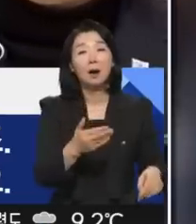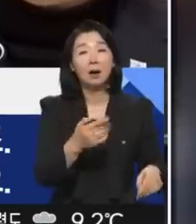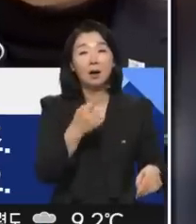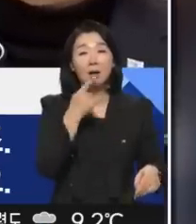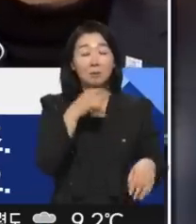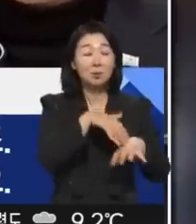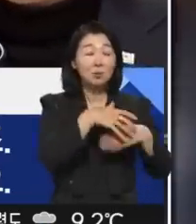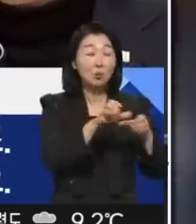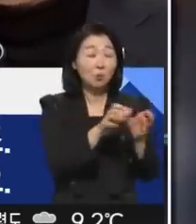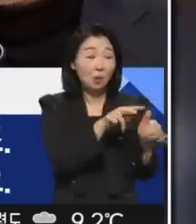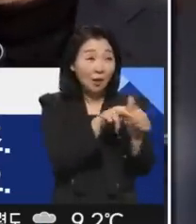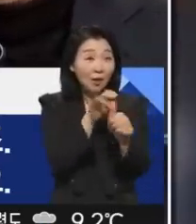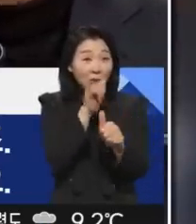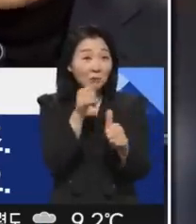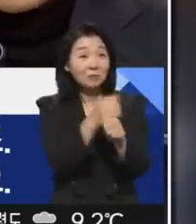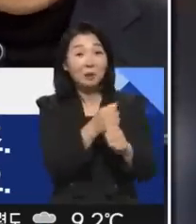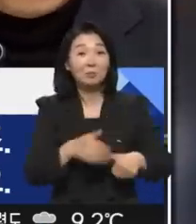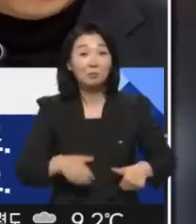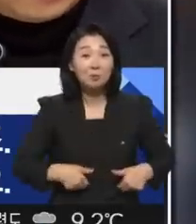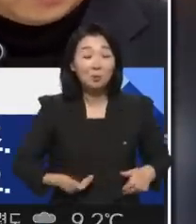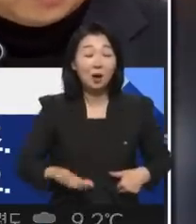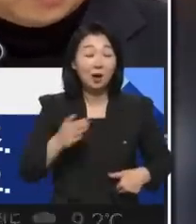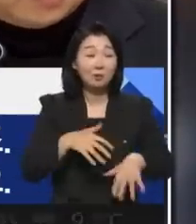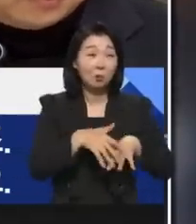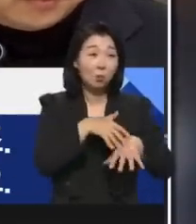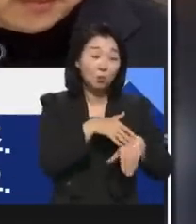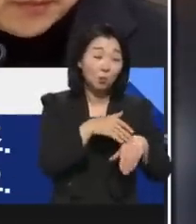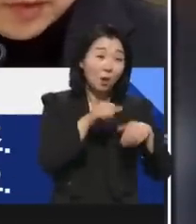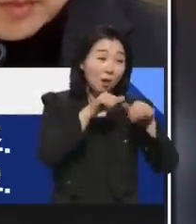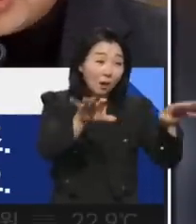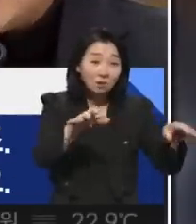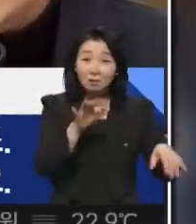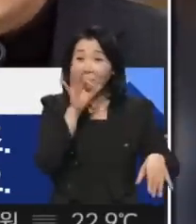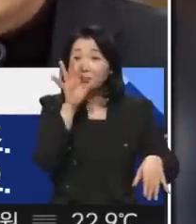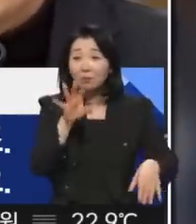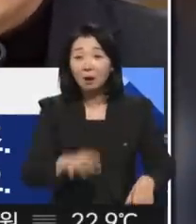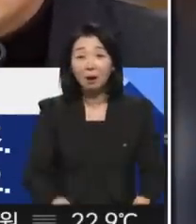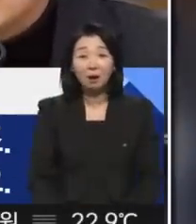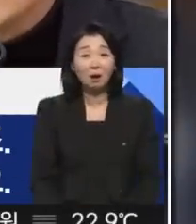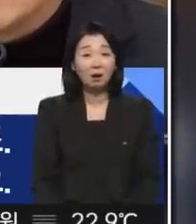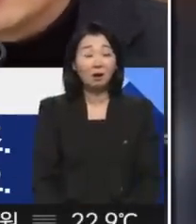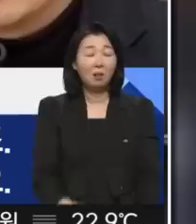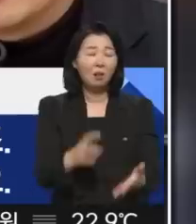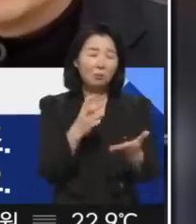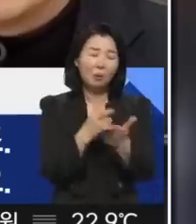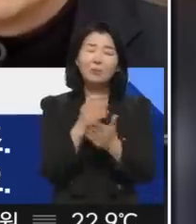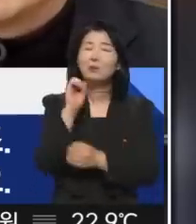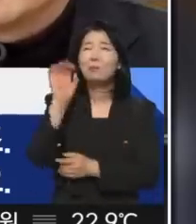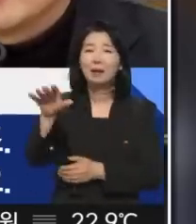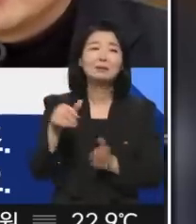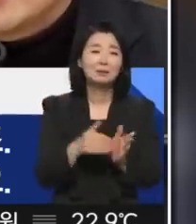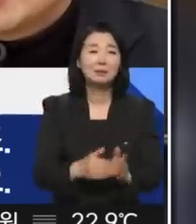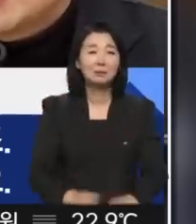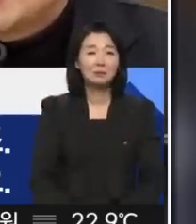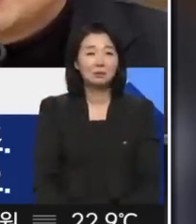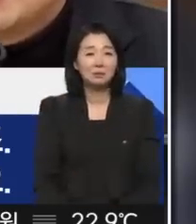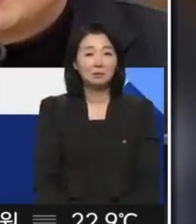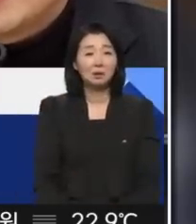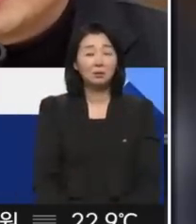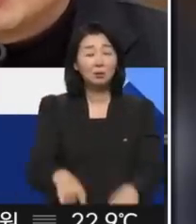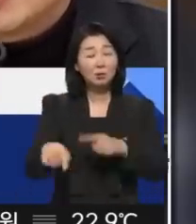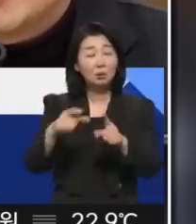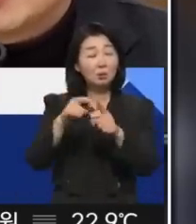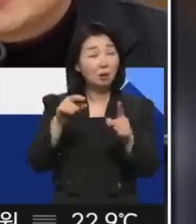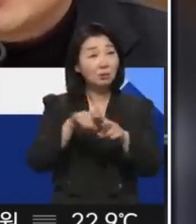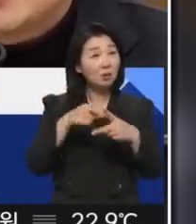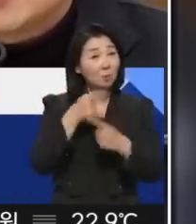지도부가 간첩 혐의가 있으면 잡아야죠. 근데 노조를 해체할 수는 없다라는 말씀을 법률상으로 대한, 말씀드리는 거고요. 이 정치적인 용어를